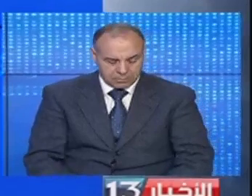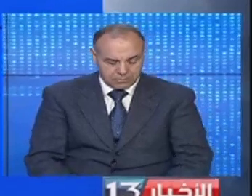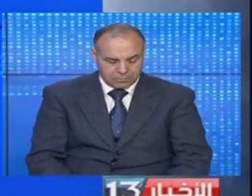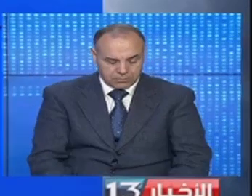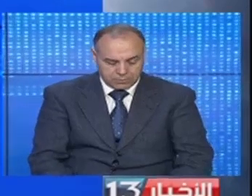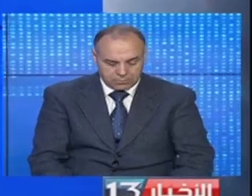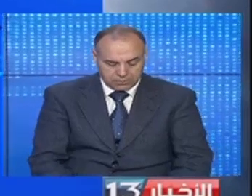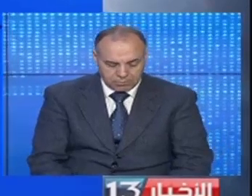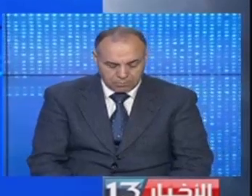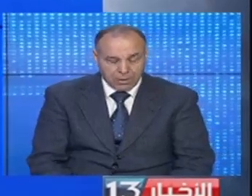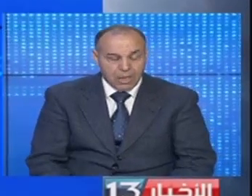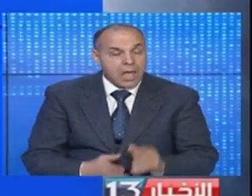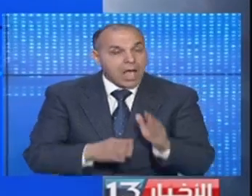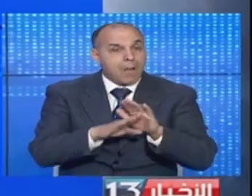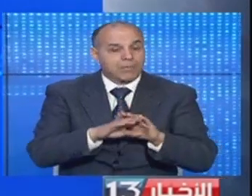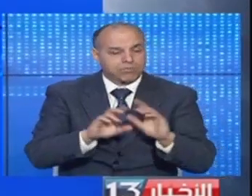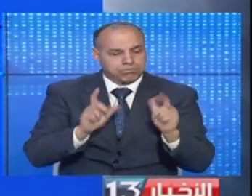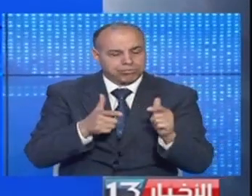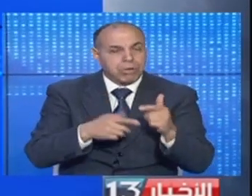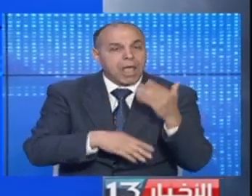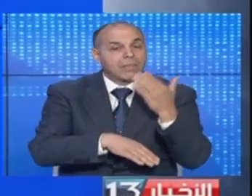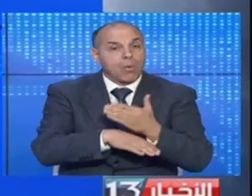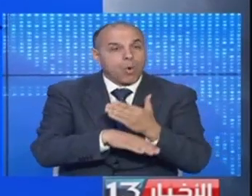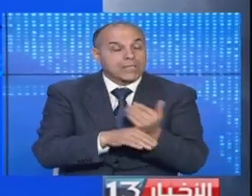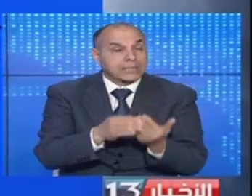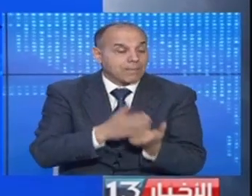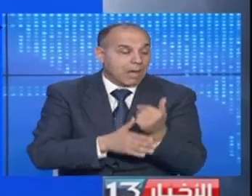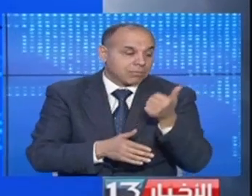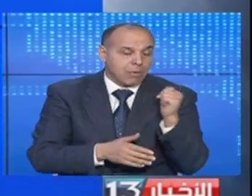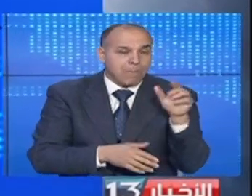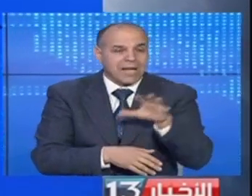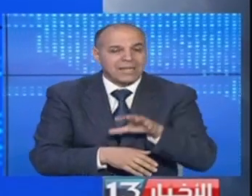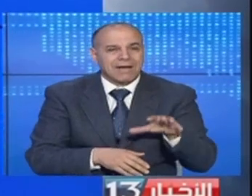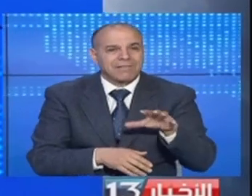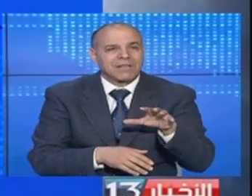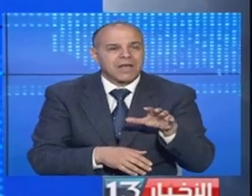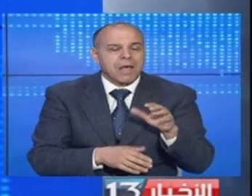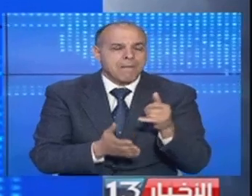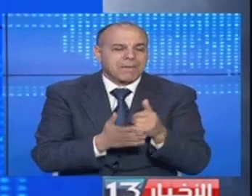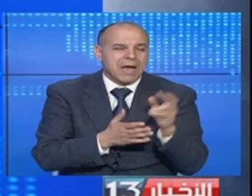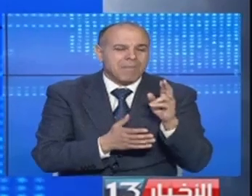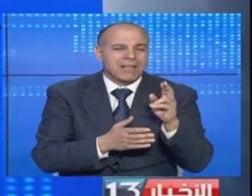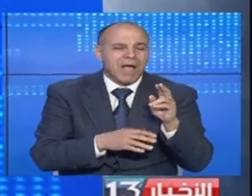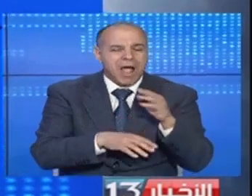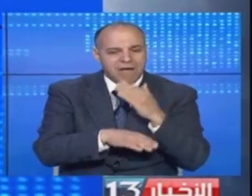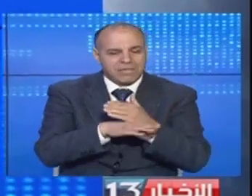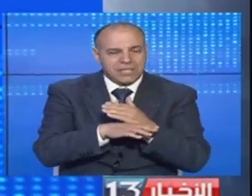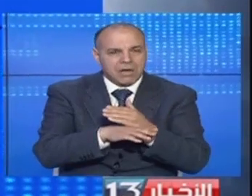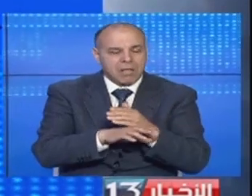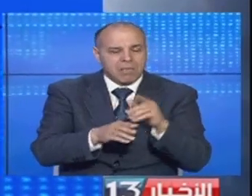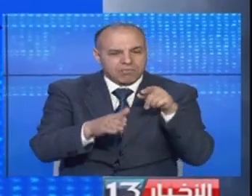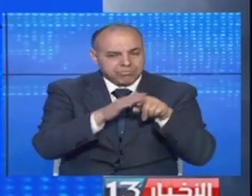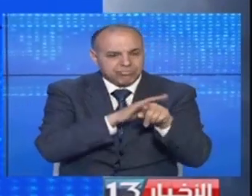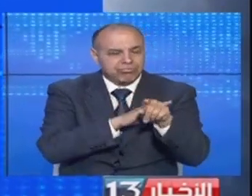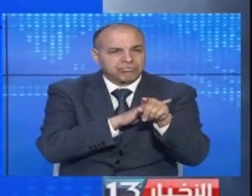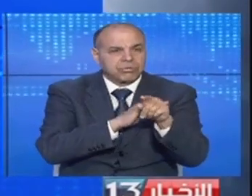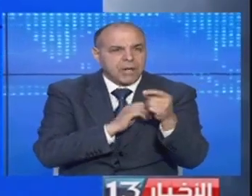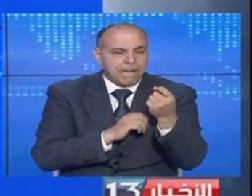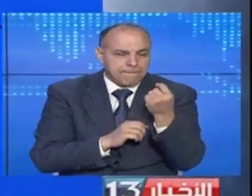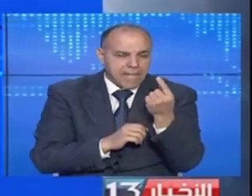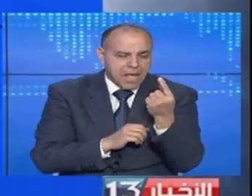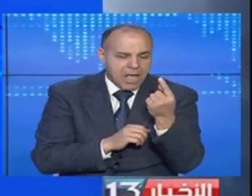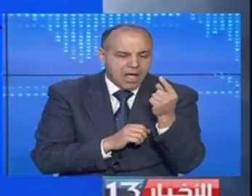امنيا تمكنت مصالح الديوان فجر امس بمنطقه جو اشي غير ما داب احباط عمليه تهريب مائه